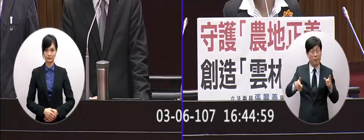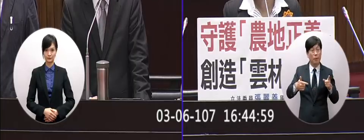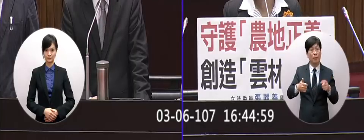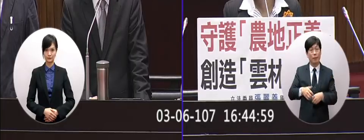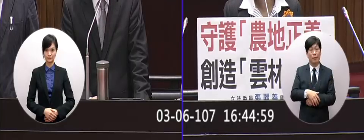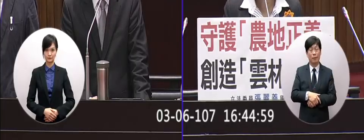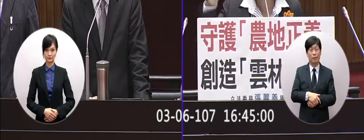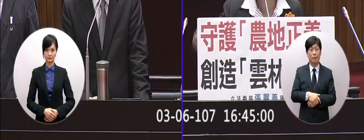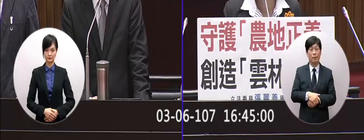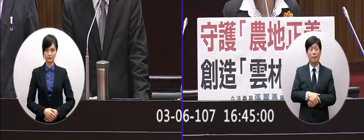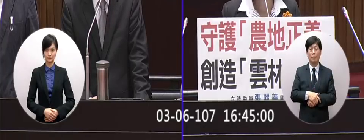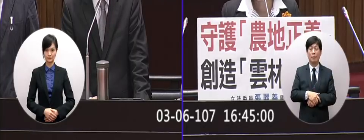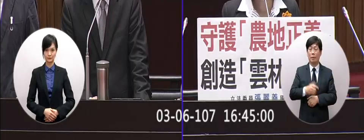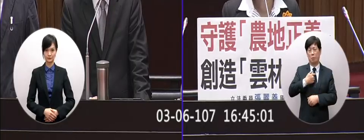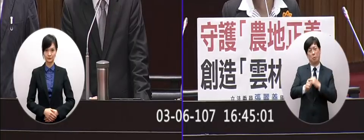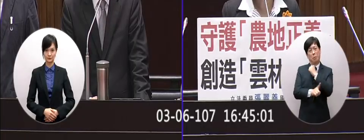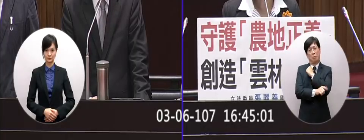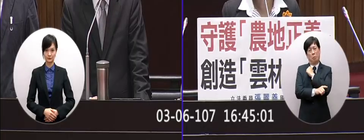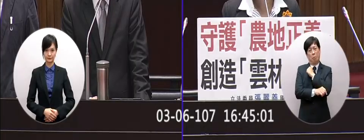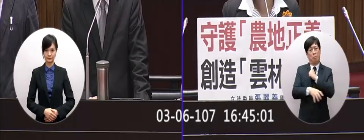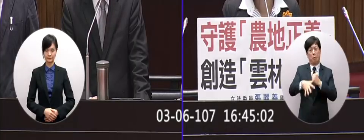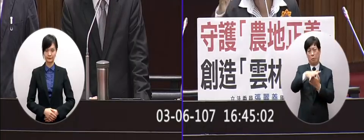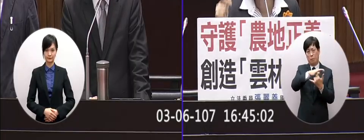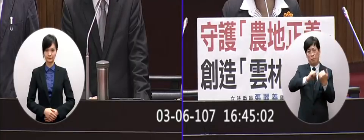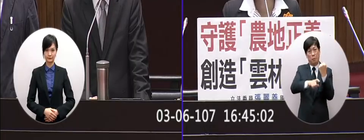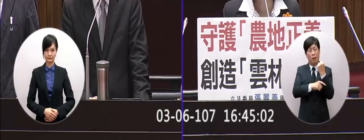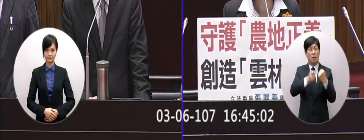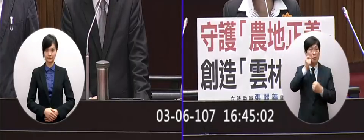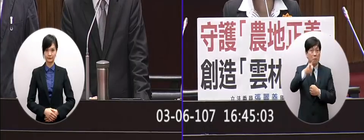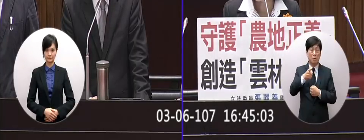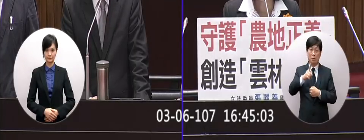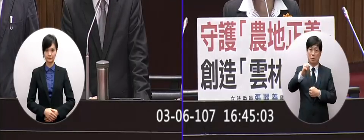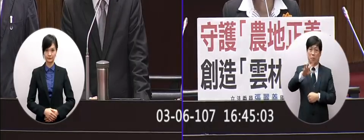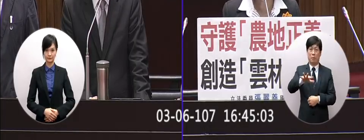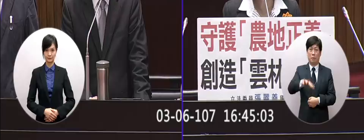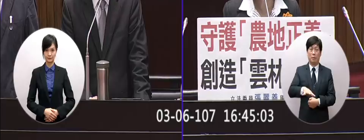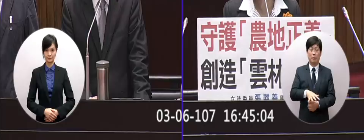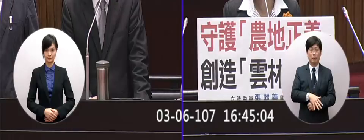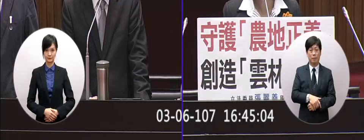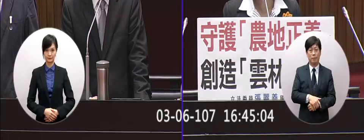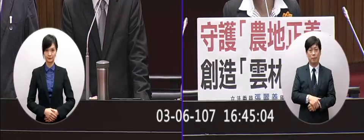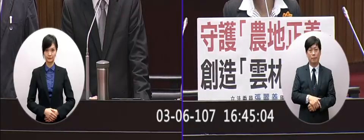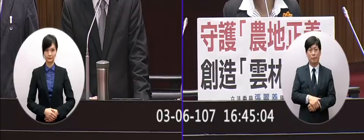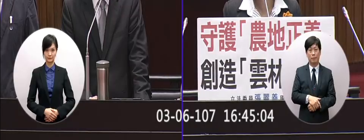力全国最后一名，一个月才能够花15000块。